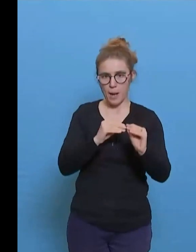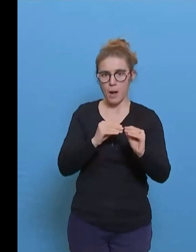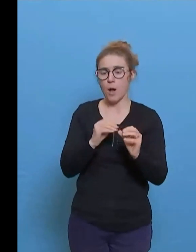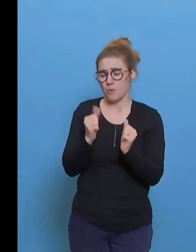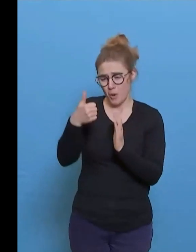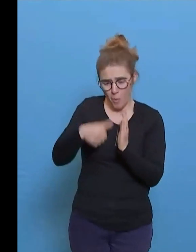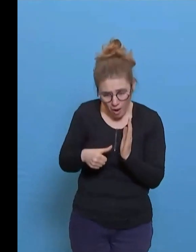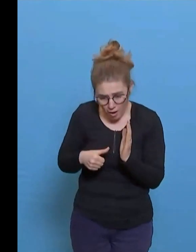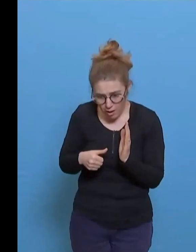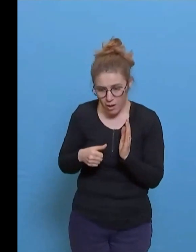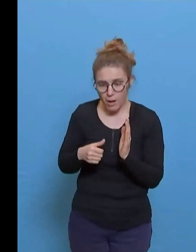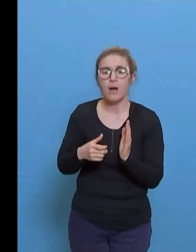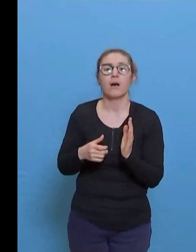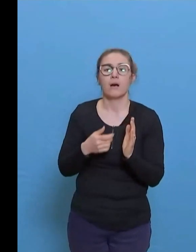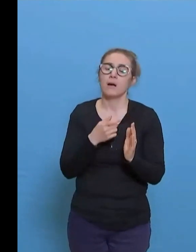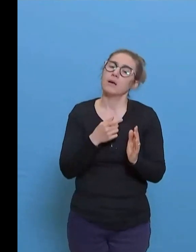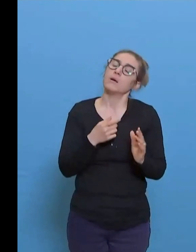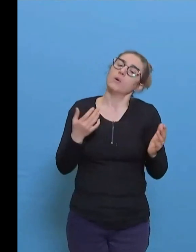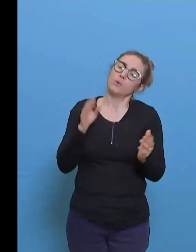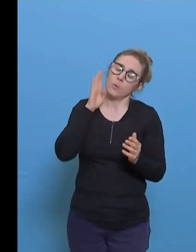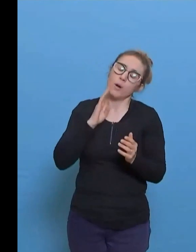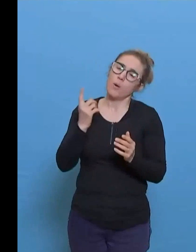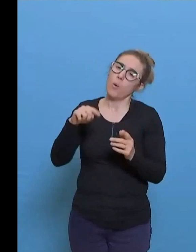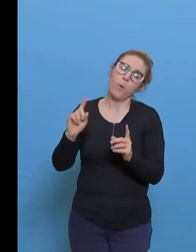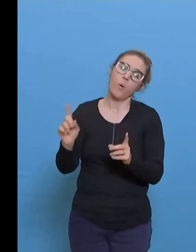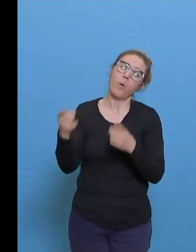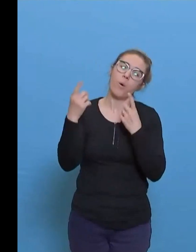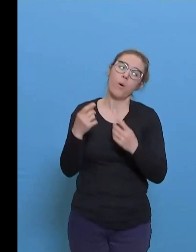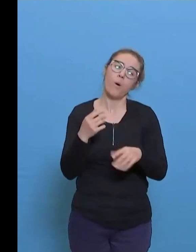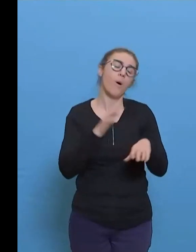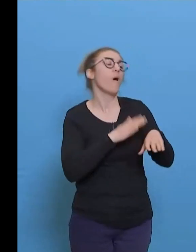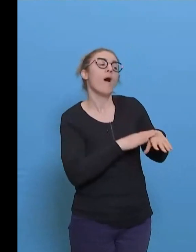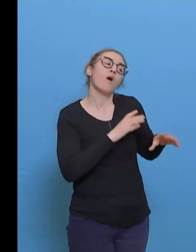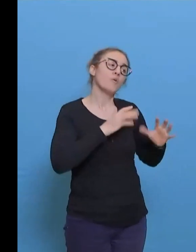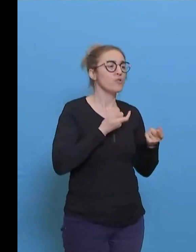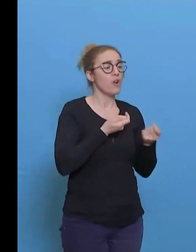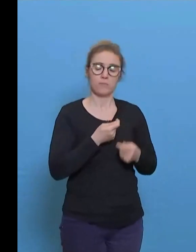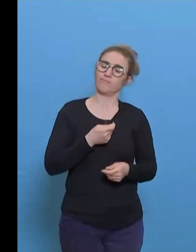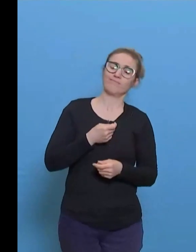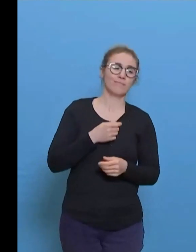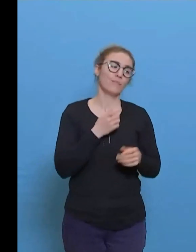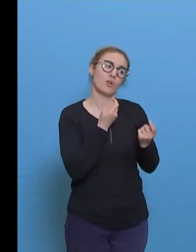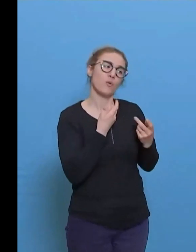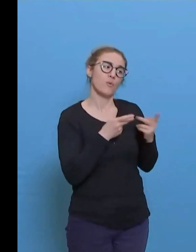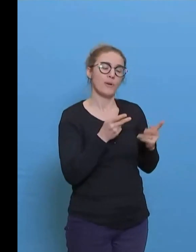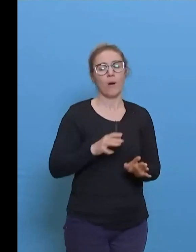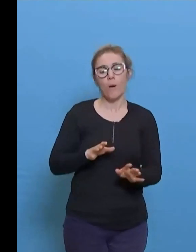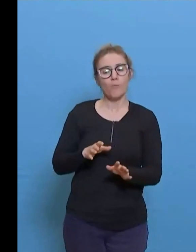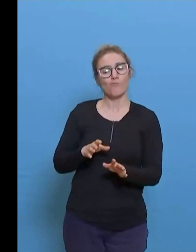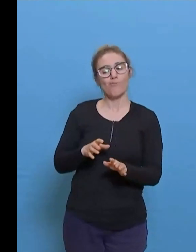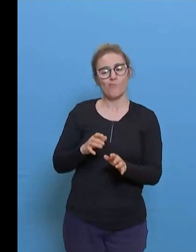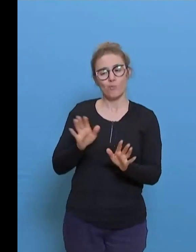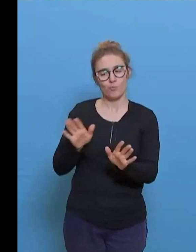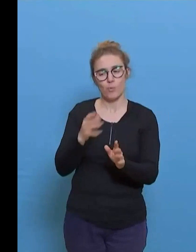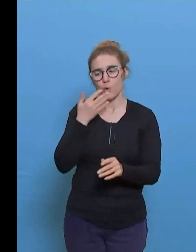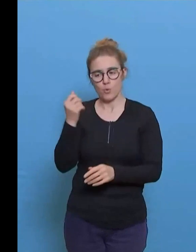quelques mois, que ces gens-là ne viennent pas nous faire la bonne leçon sur l'utilisation de l'argent public, parce qu'ici, il y a non seulement